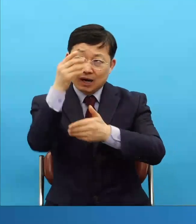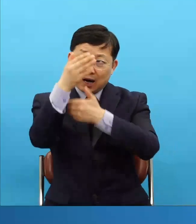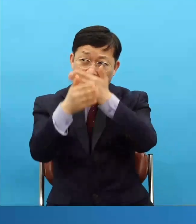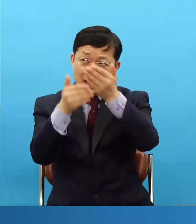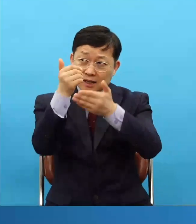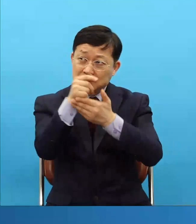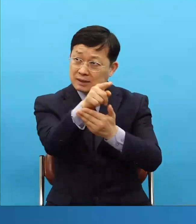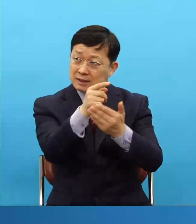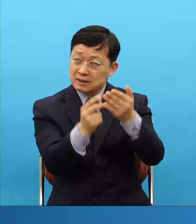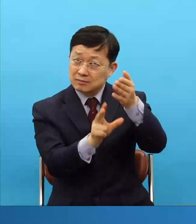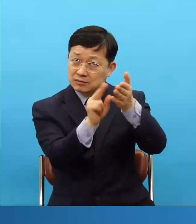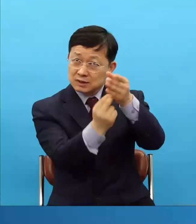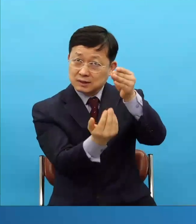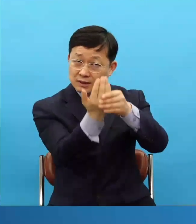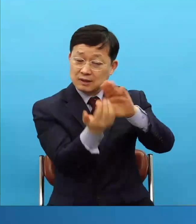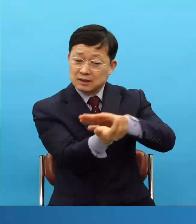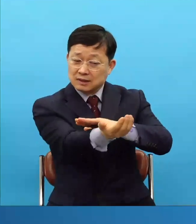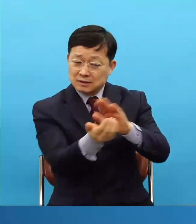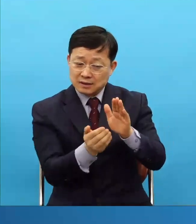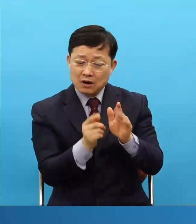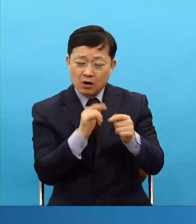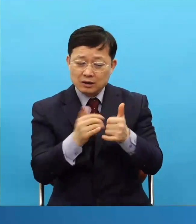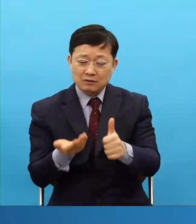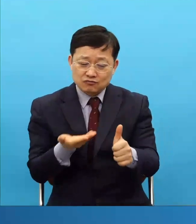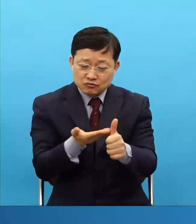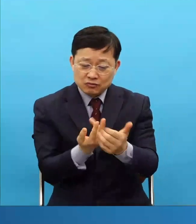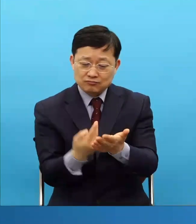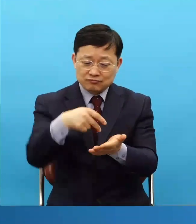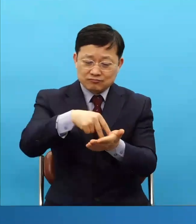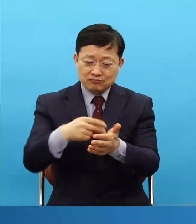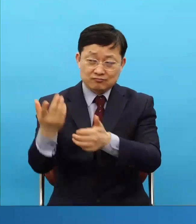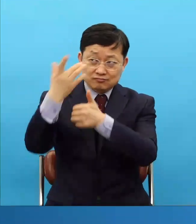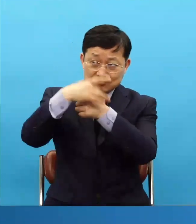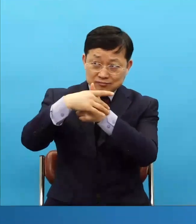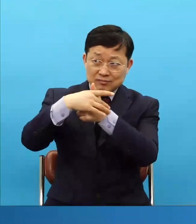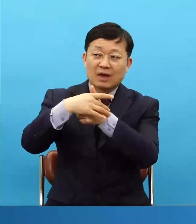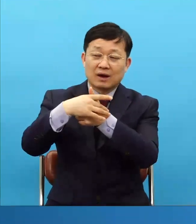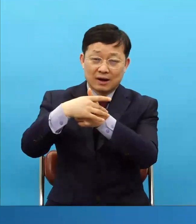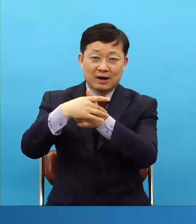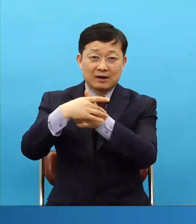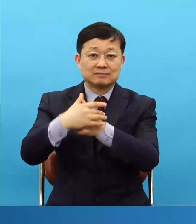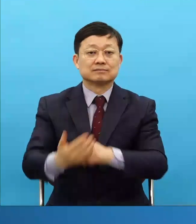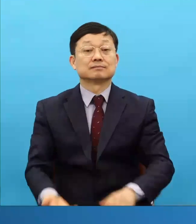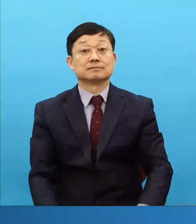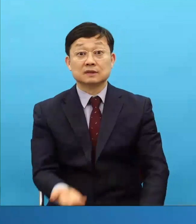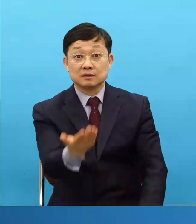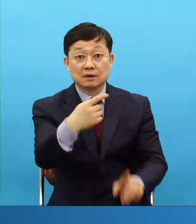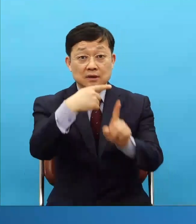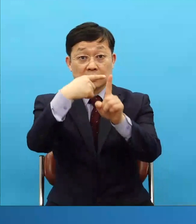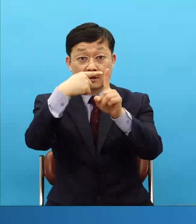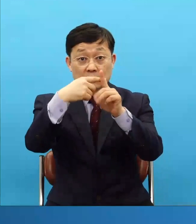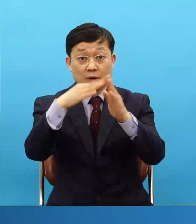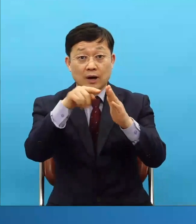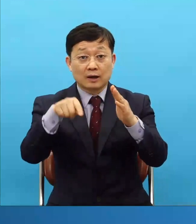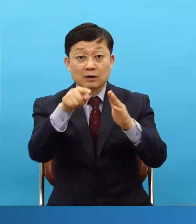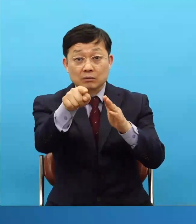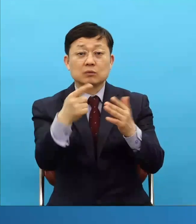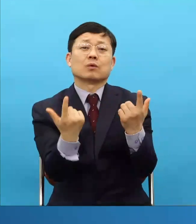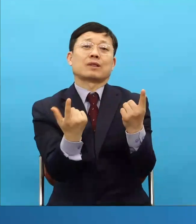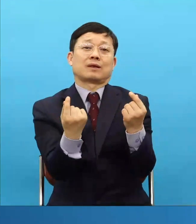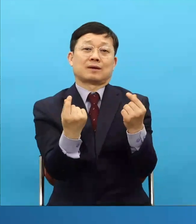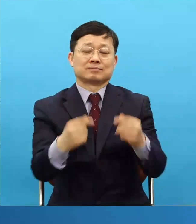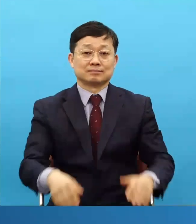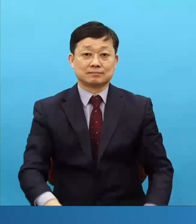The common factor among all these people 그렇습니다. is that they all knew that it was for a time such as this that God has raised them. 교회 가시고는 꼭 기억하세요. And when you go back to your churches,